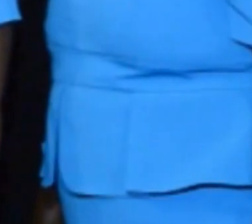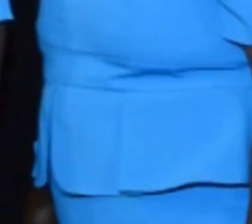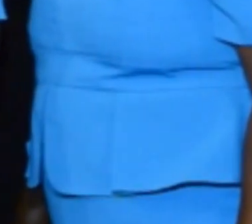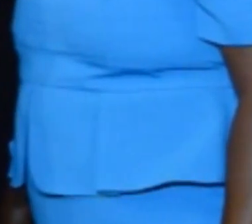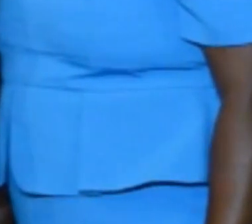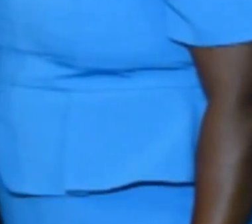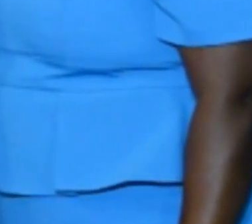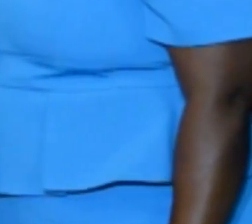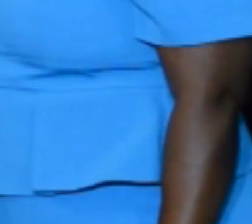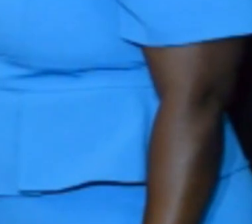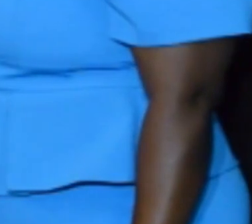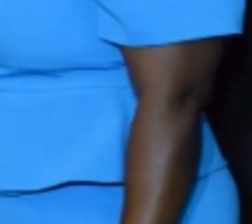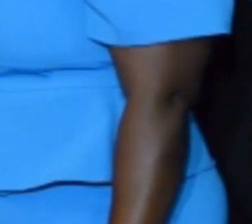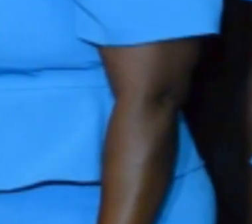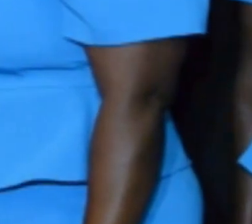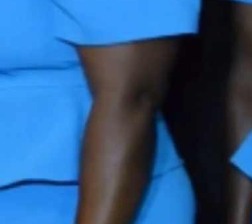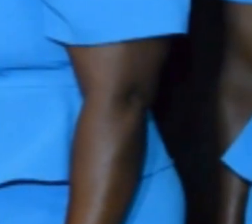ndogara kumusha